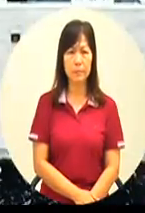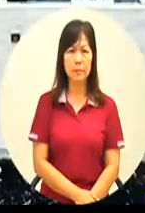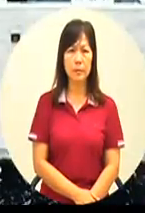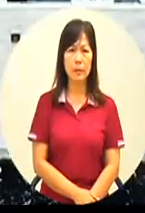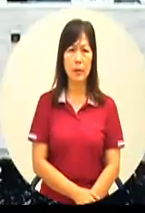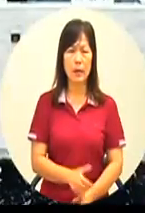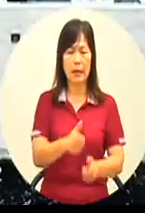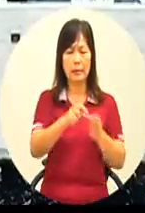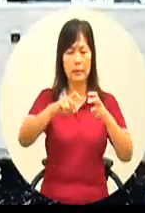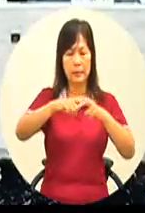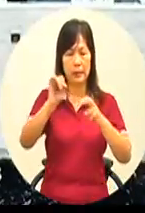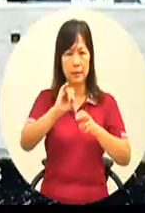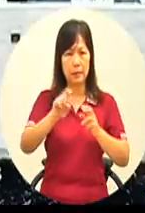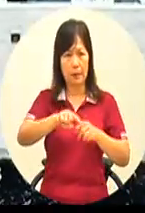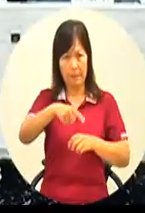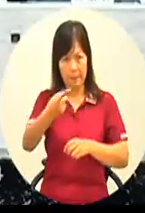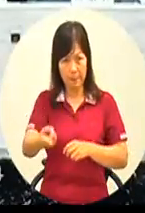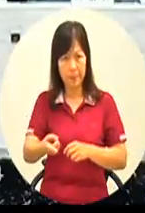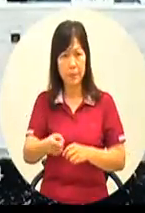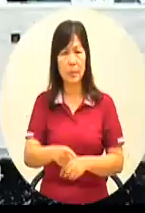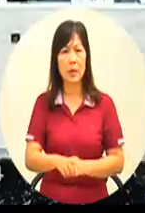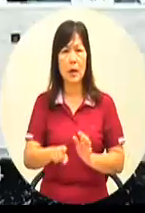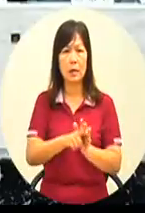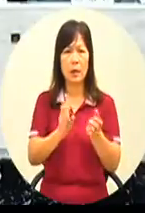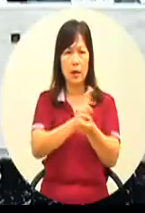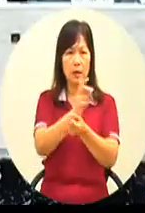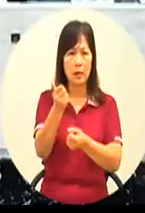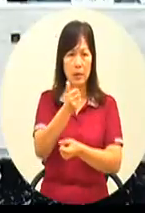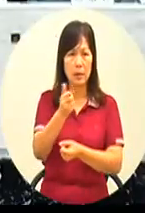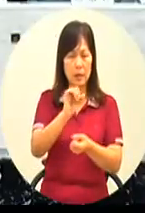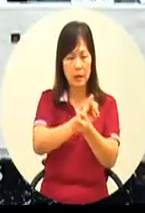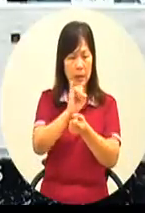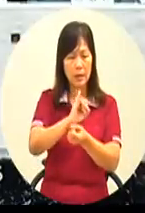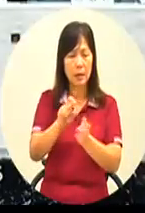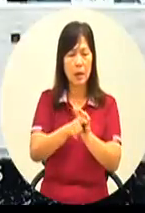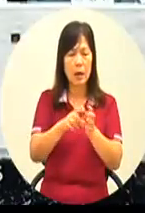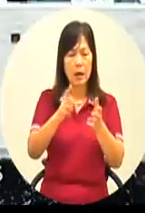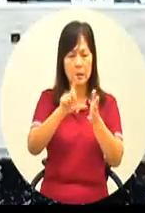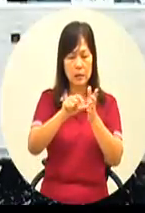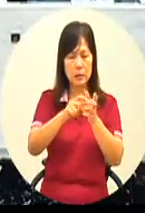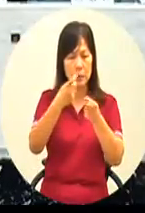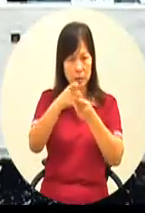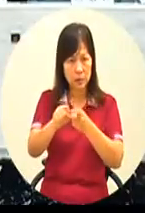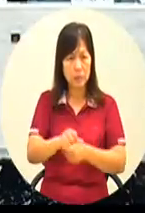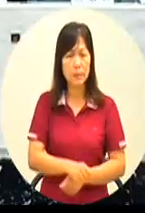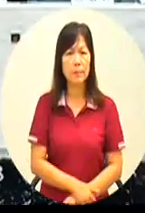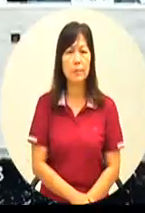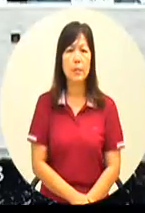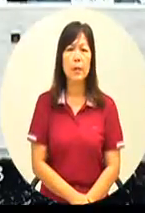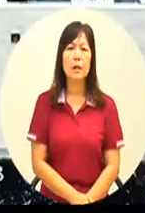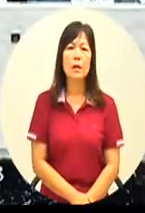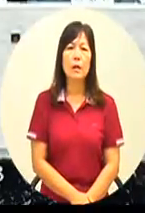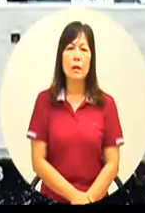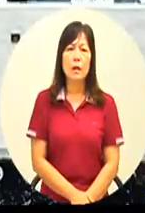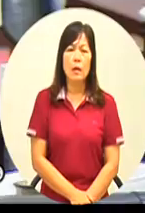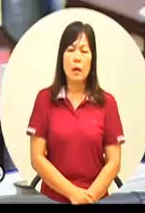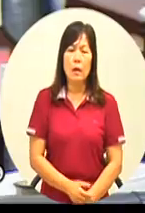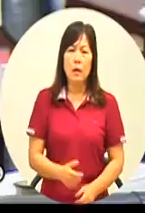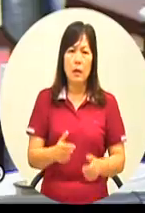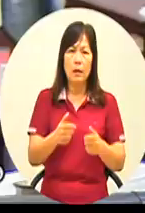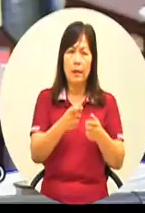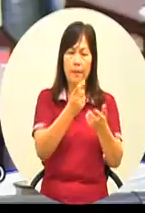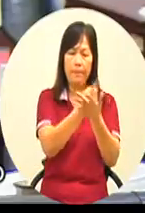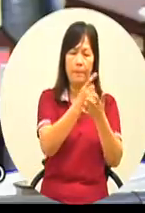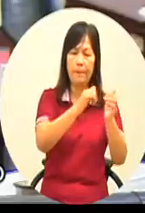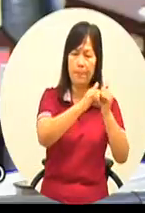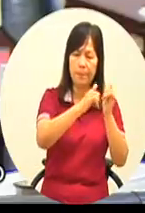好，谢谢。接下来我们请林益龙议员啊，十五分钟。 好，谢谢主席啊、哦，我们各位市民朋友，还有我